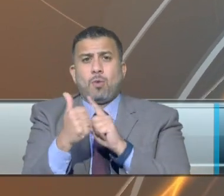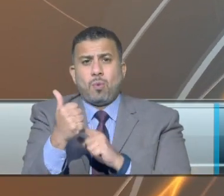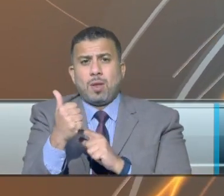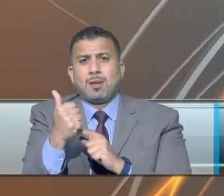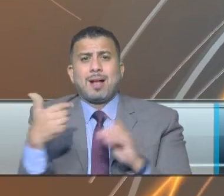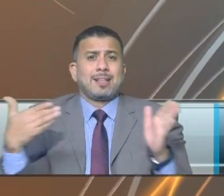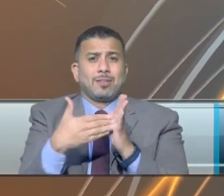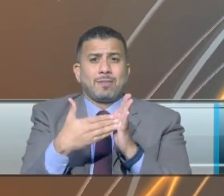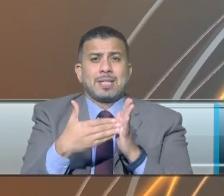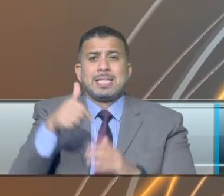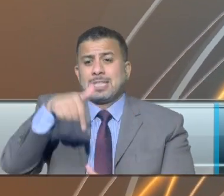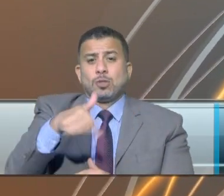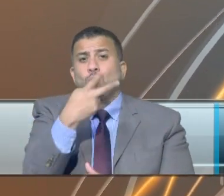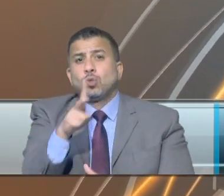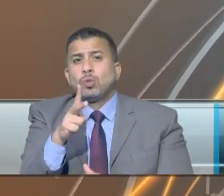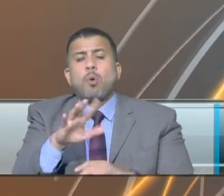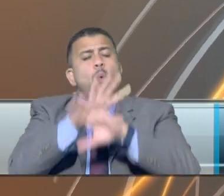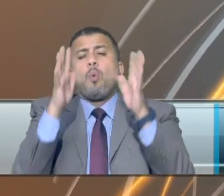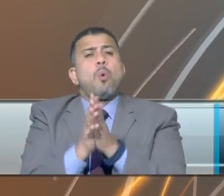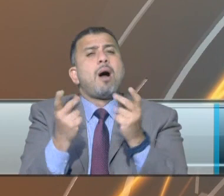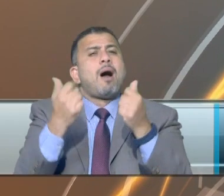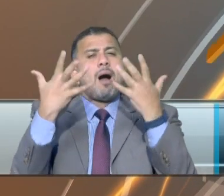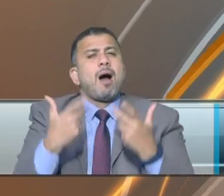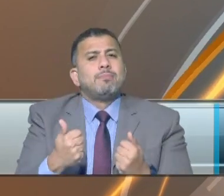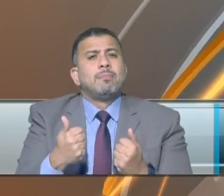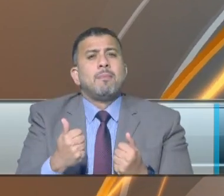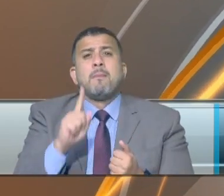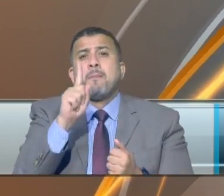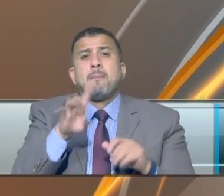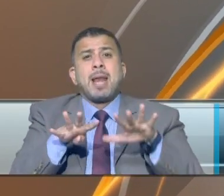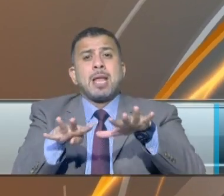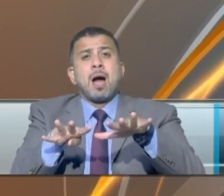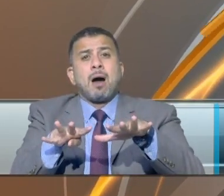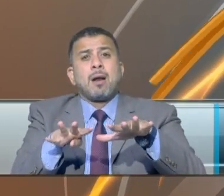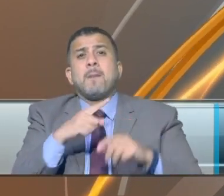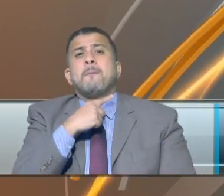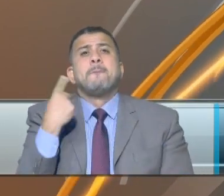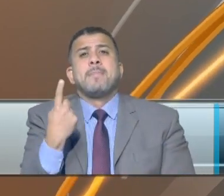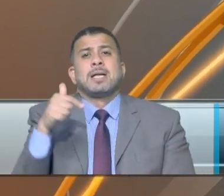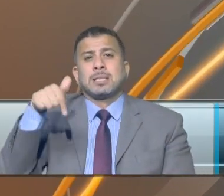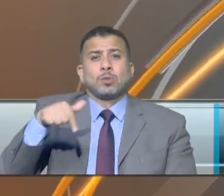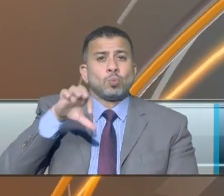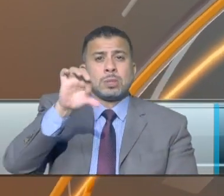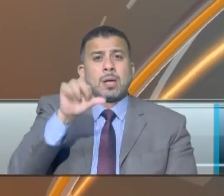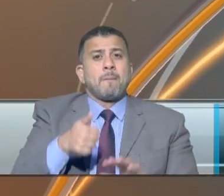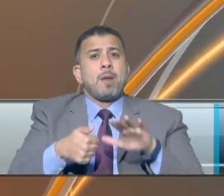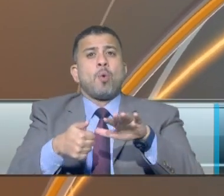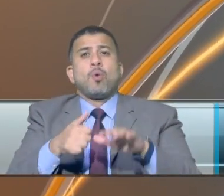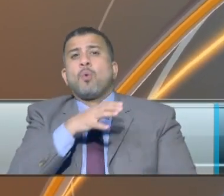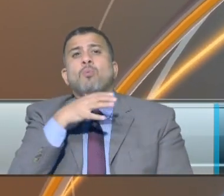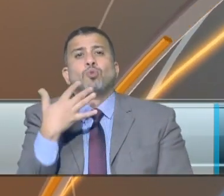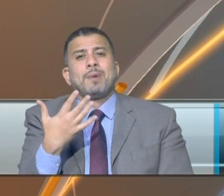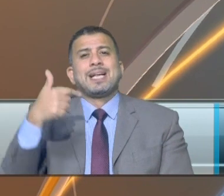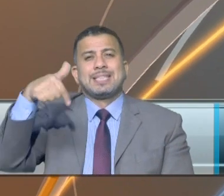الدفعه الاولى حتى الدفعه الس 26 وال بلغ مليارا و196 مليونا